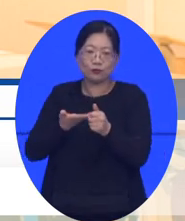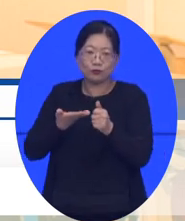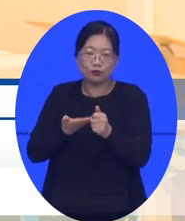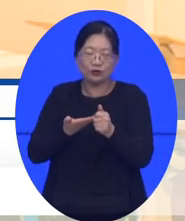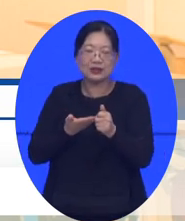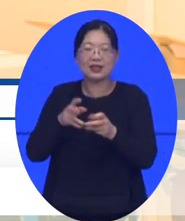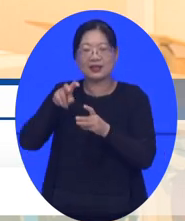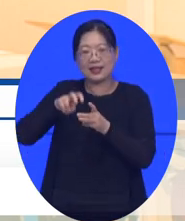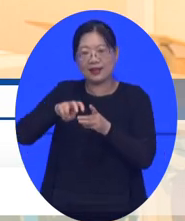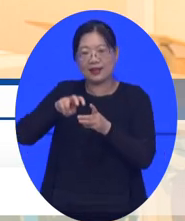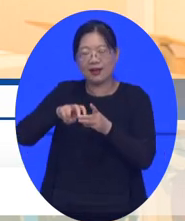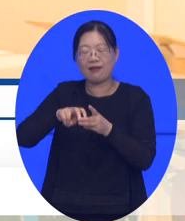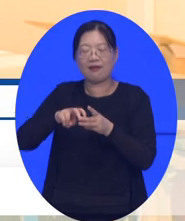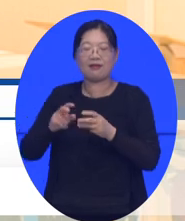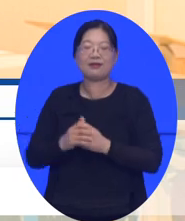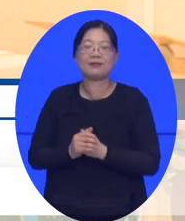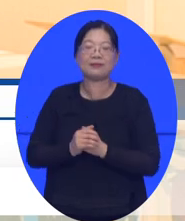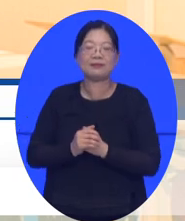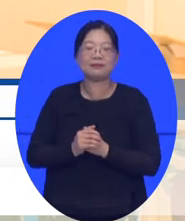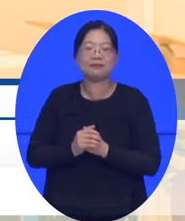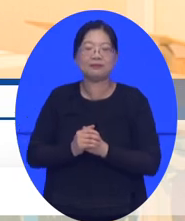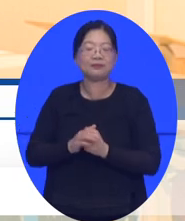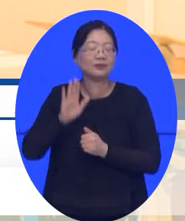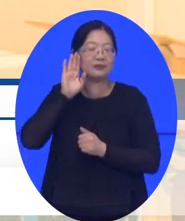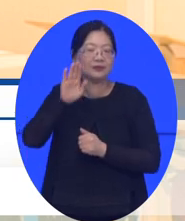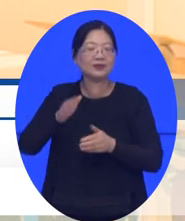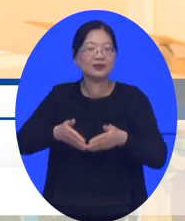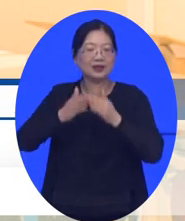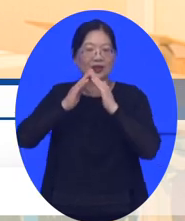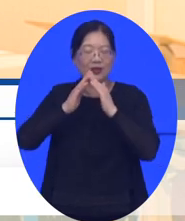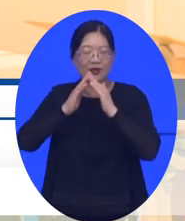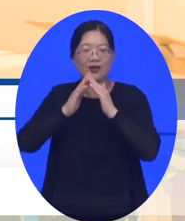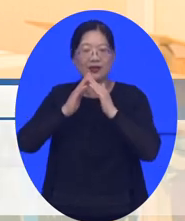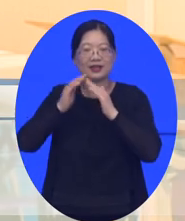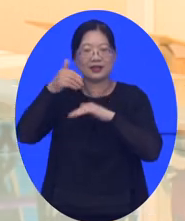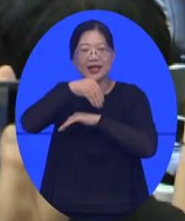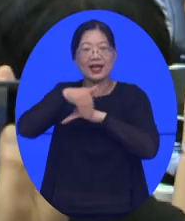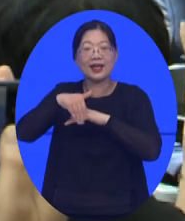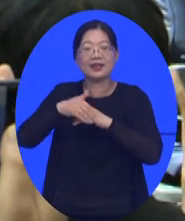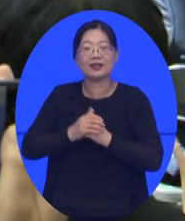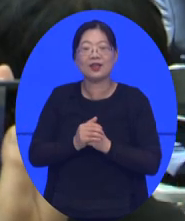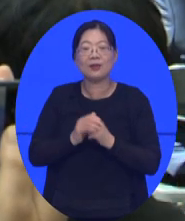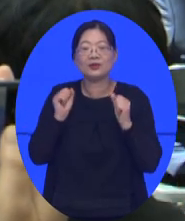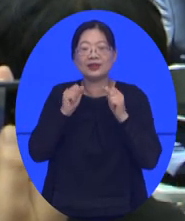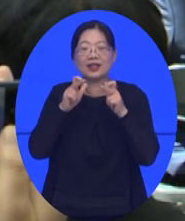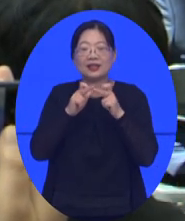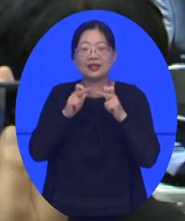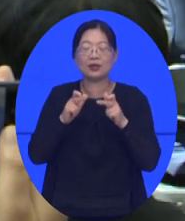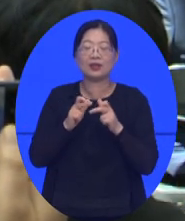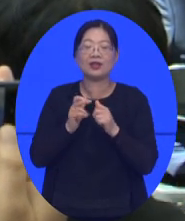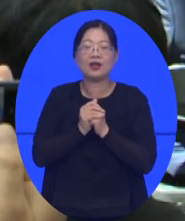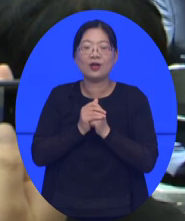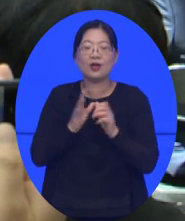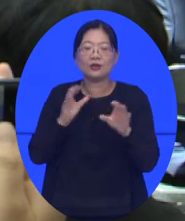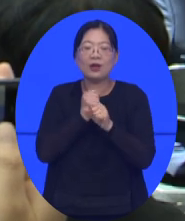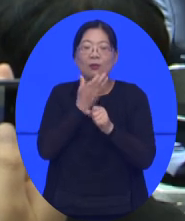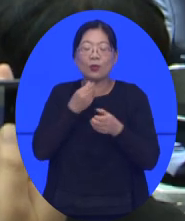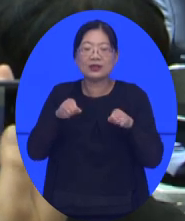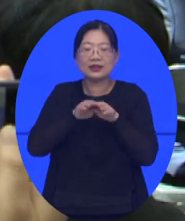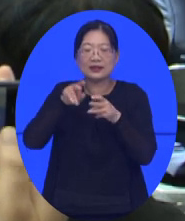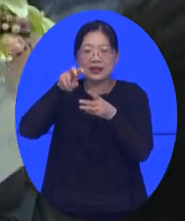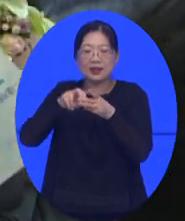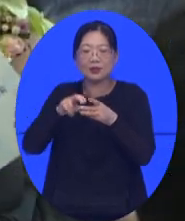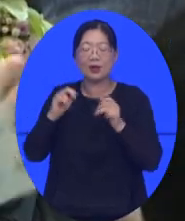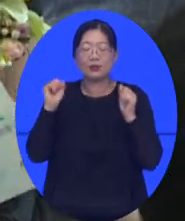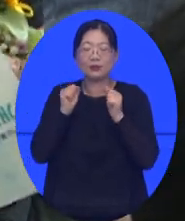필요를 제공하는 그런 센터로 앞으로 나아갈 수 있을 것 같아서. 북부 장애인 복지종합지원센터는